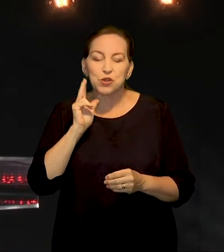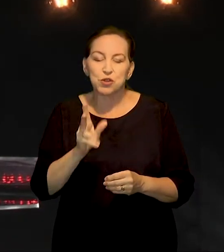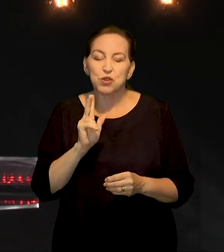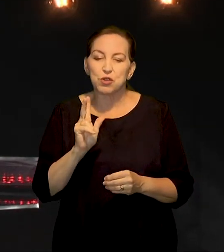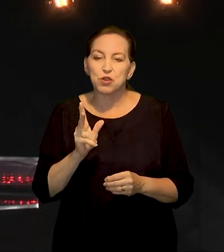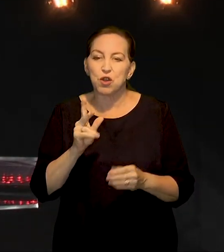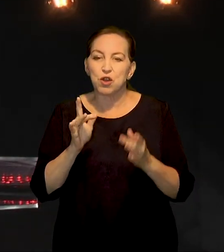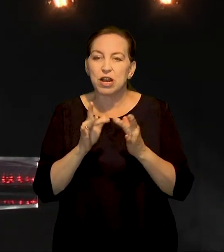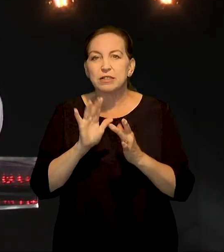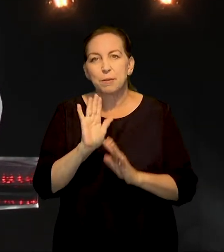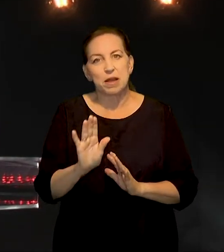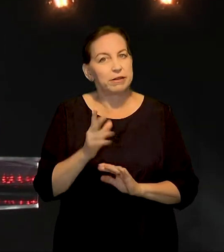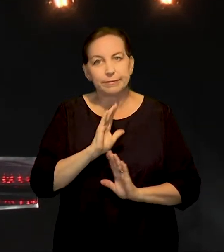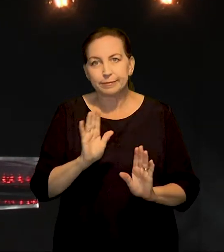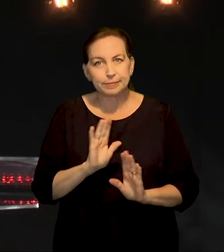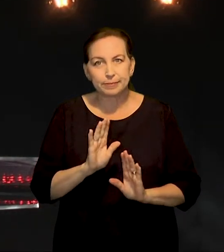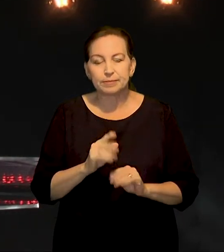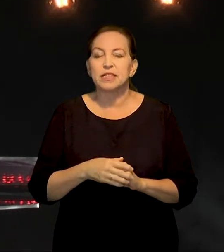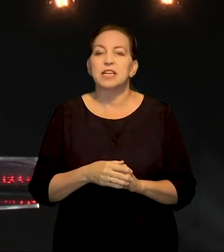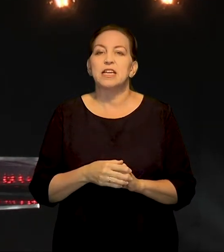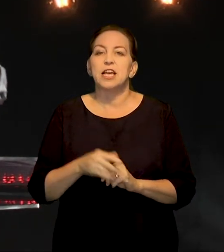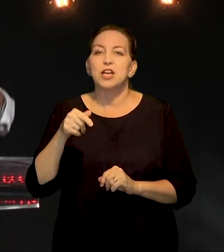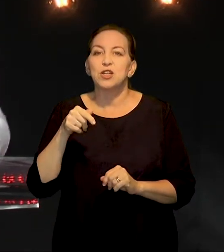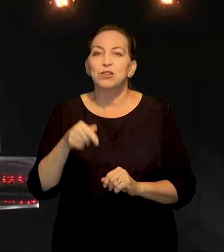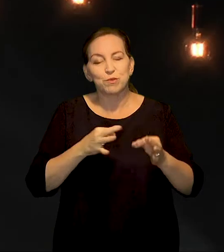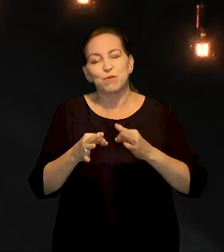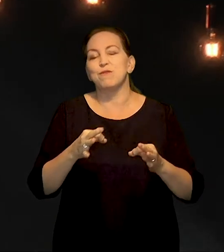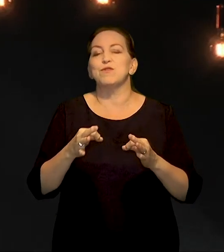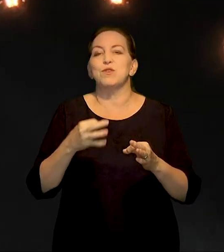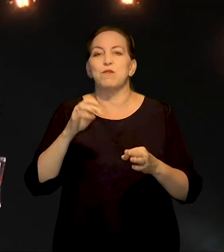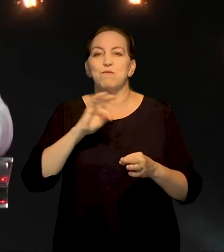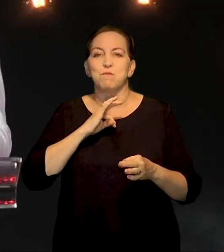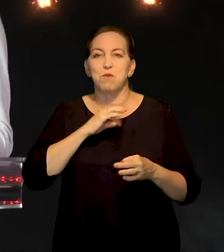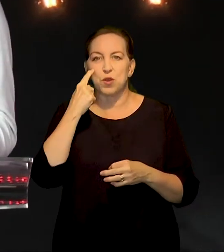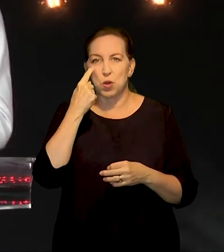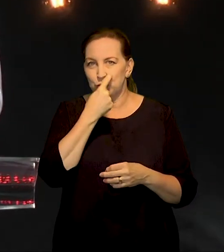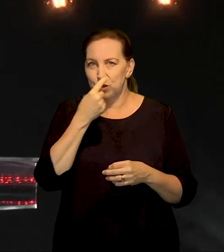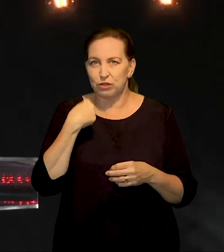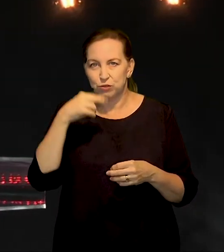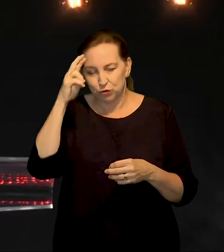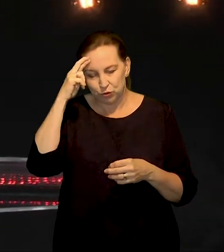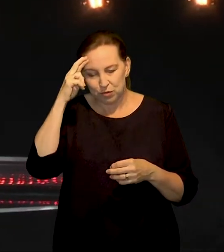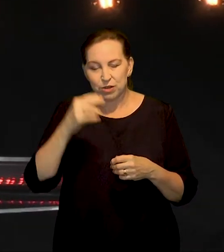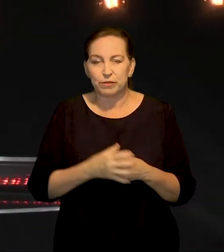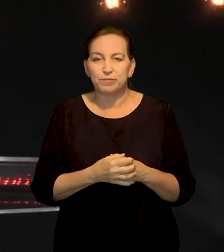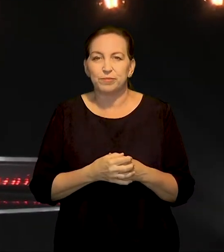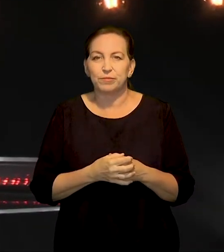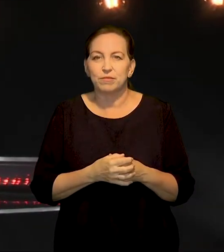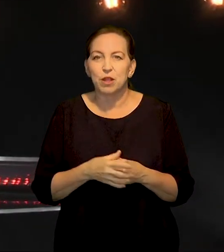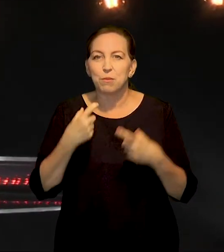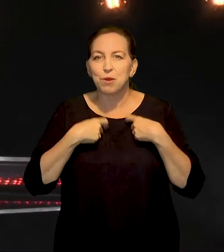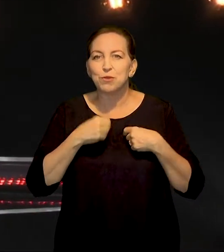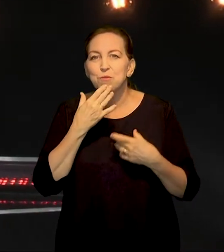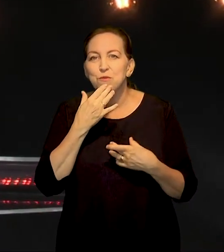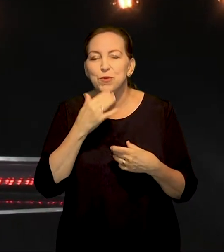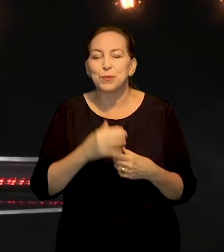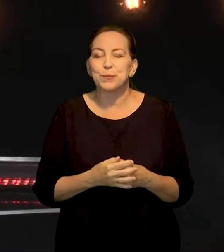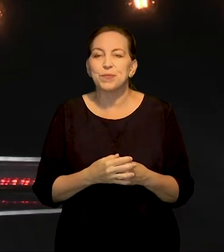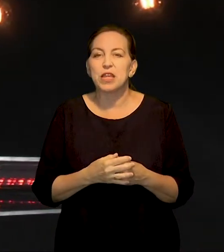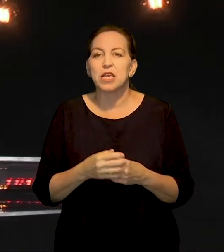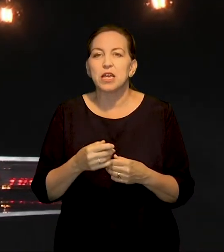się wymyka mojej logice, to się wymyka mojej ekonomii. Kiedy ja czytałem tą przypowieść, to się wymykało mojej ekonomii, mojej logice, ale chcę